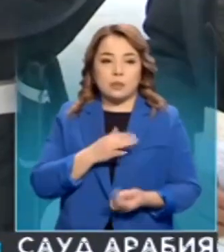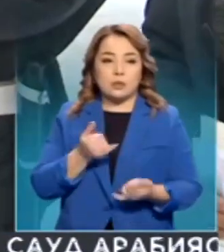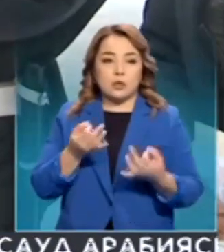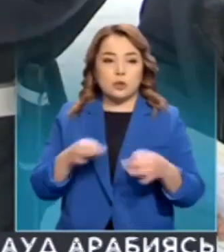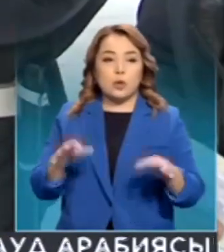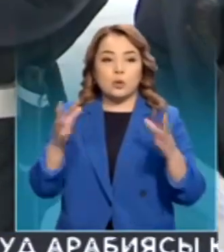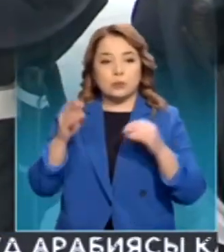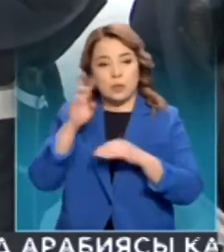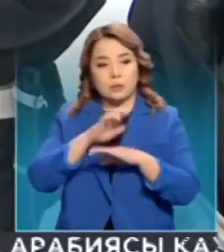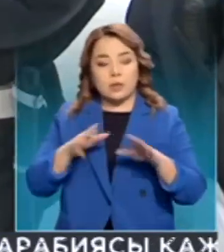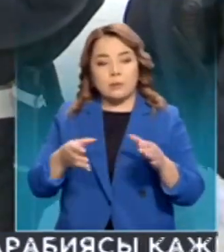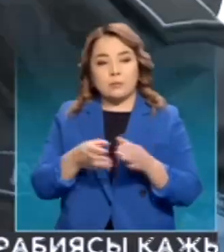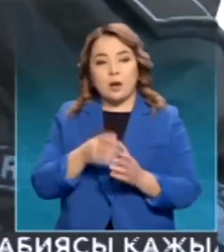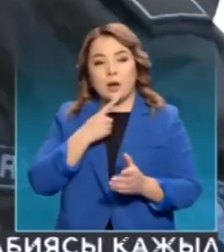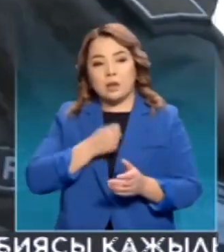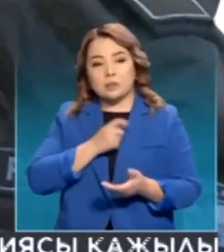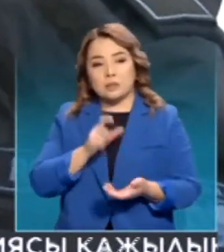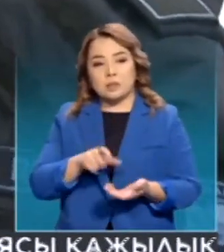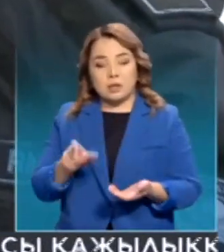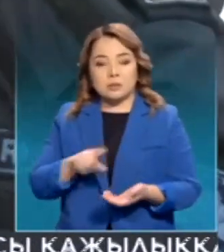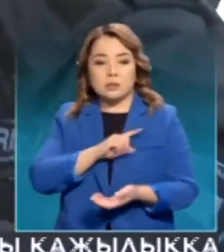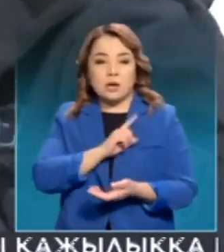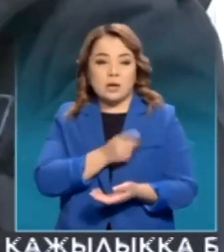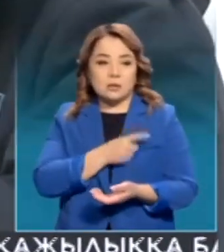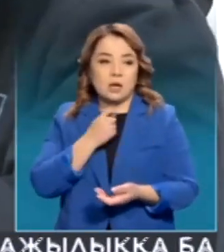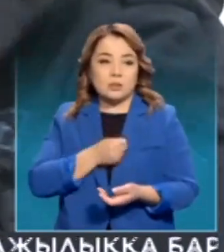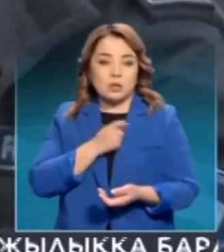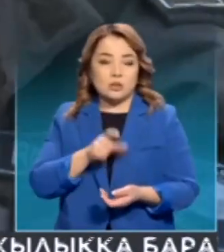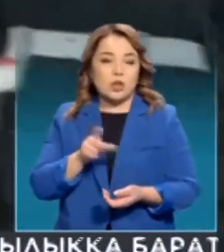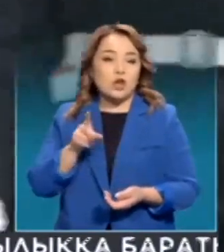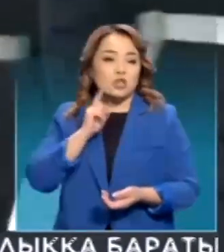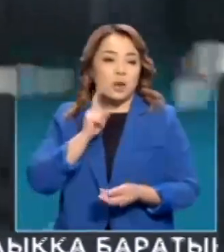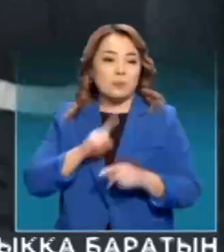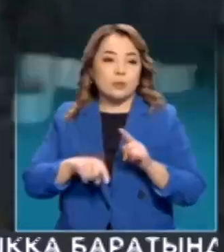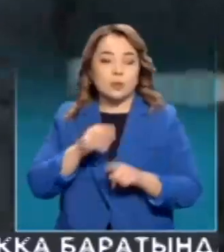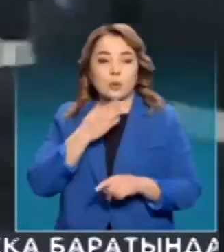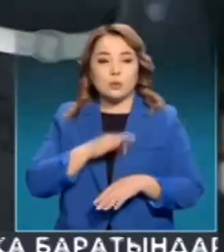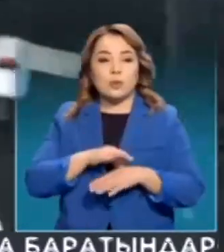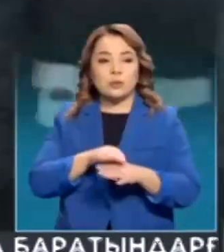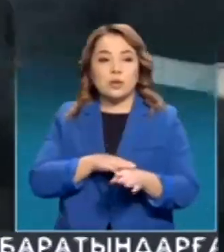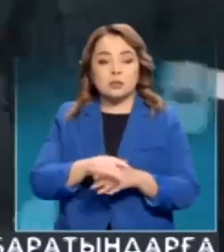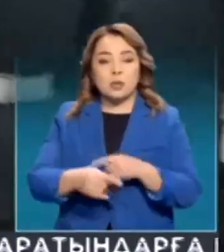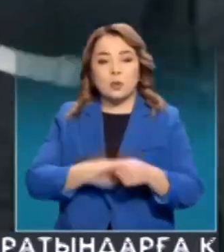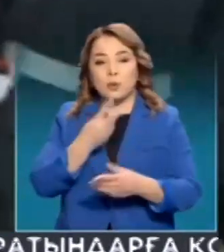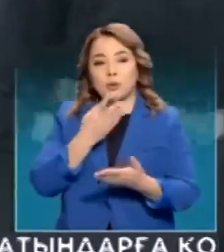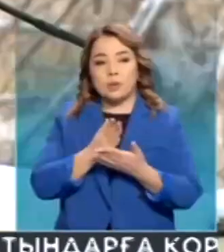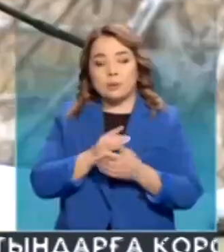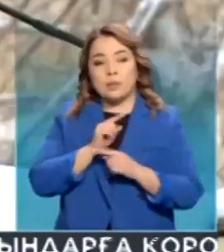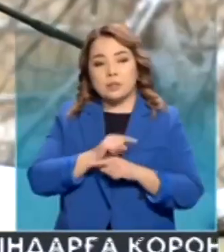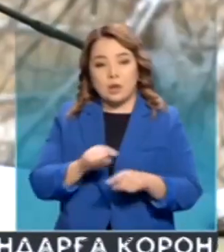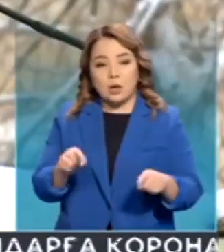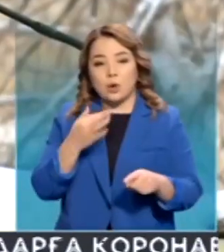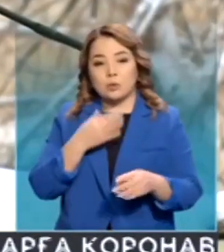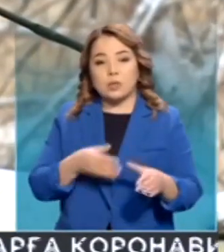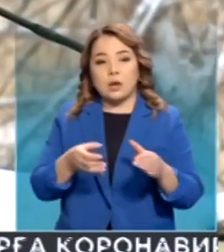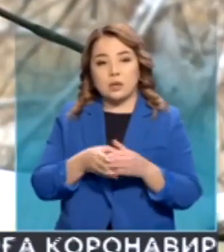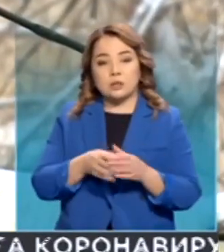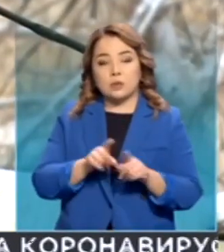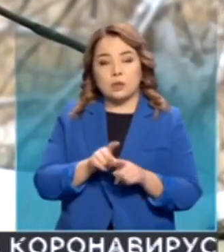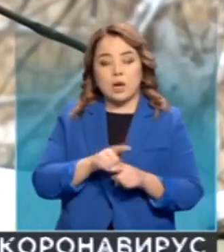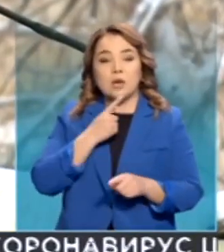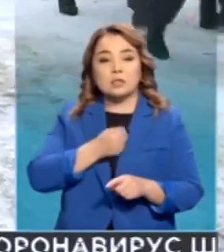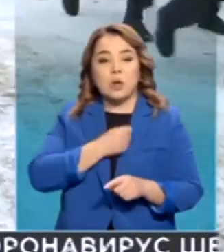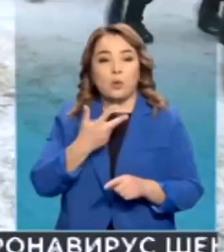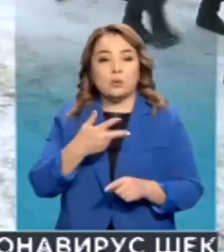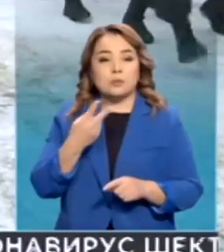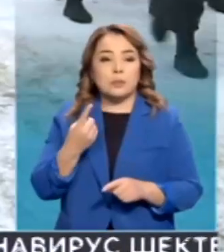күнде ерлігімен көзге түскен әскерилердің ерлігі сарбаздар мен жастарға патриоттық сабақтарда үлгі ретінде дәріптеледі. Ұлттық ұлан сарбаздары 31